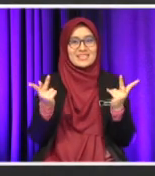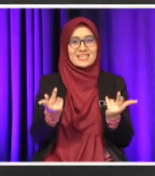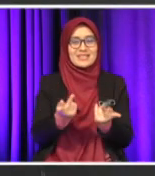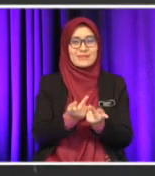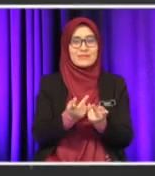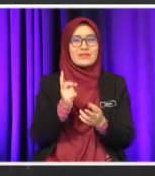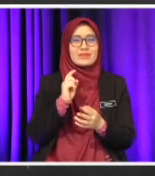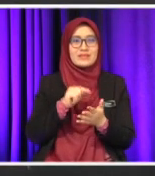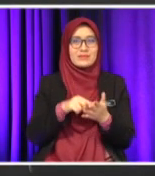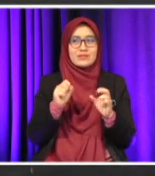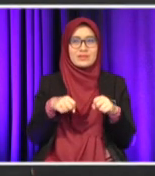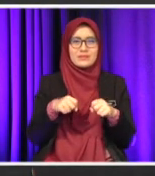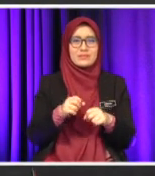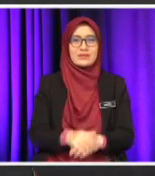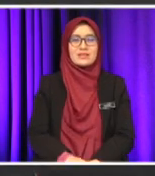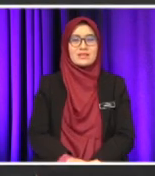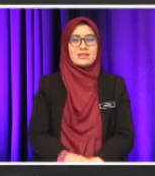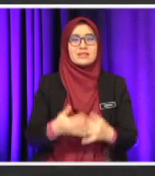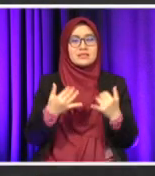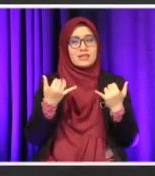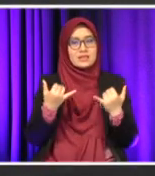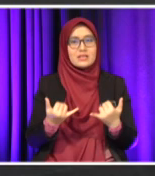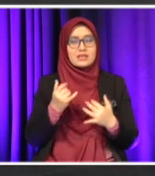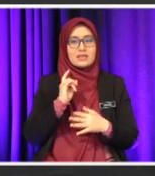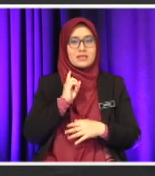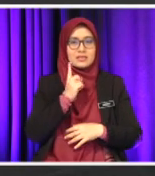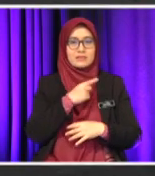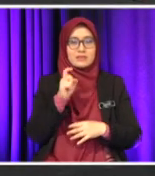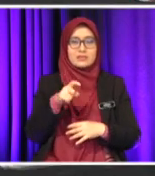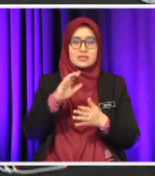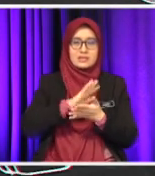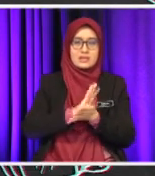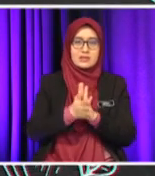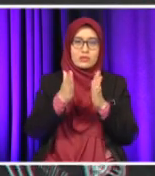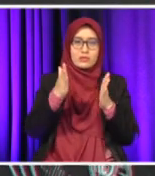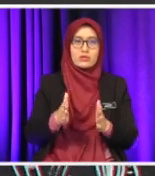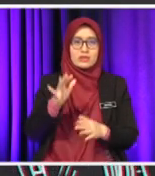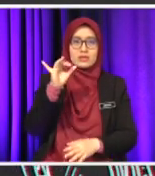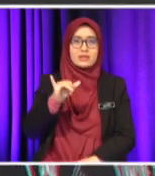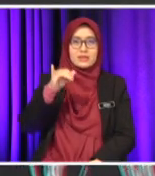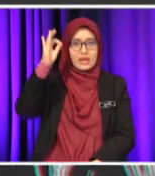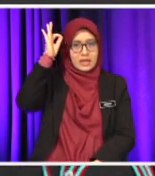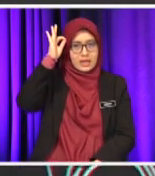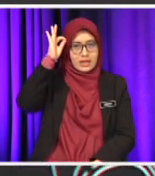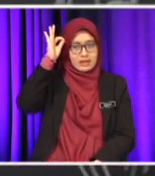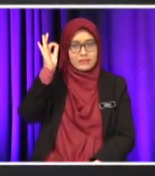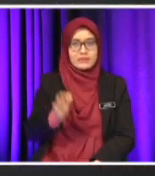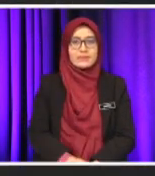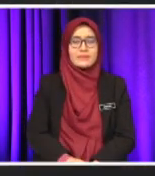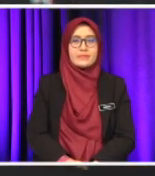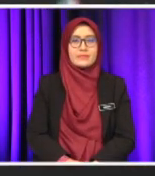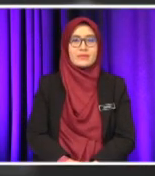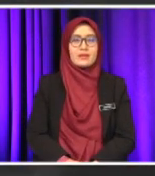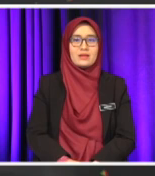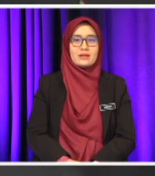kita akan menjadi seorang yang kreatif di dalam pemasaran ini Oke fisika Bagaimana bekas alat tulis dapat dibeli oleh pengguna kaitkan dengan